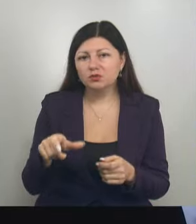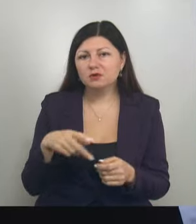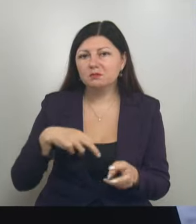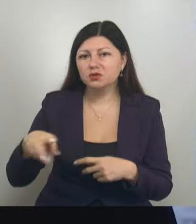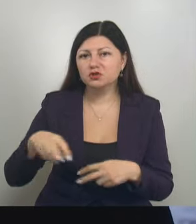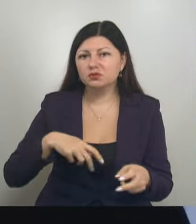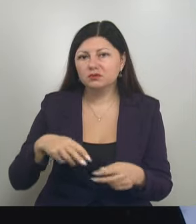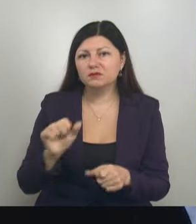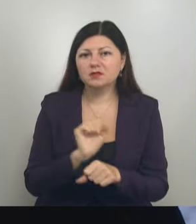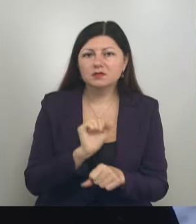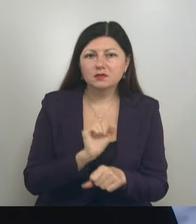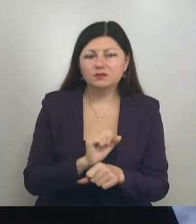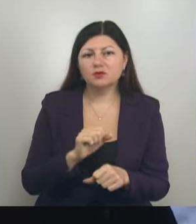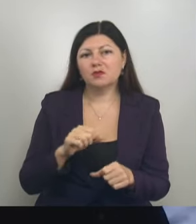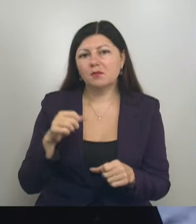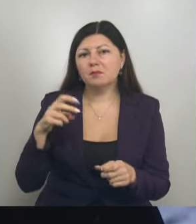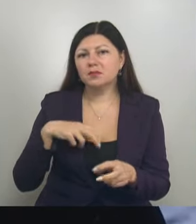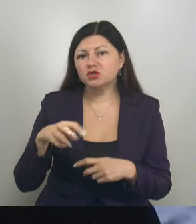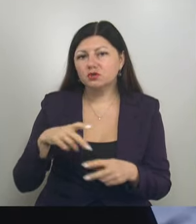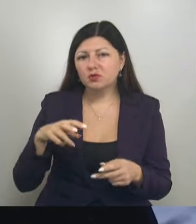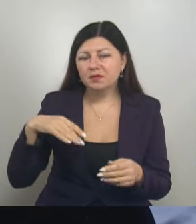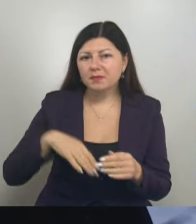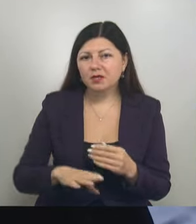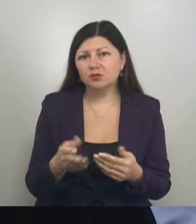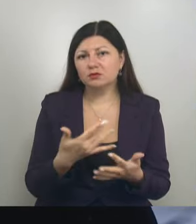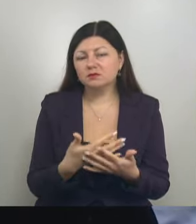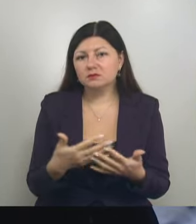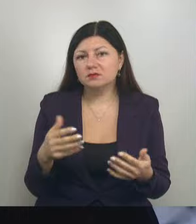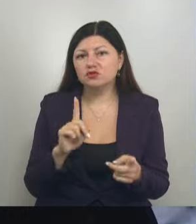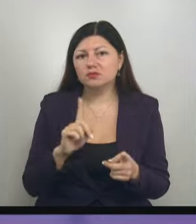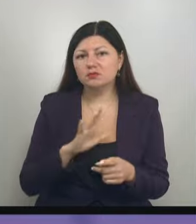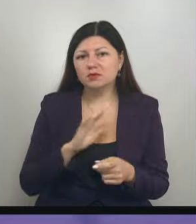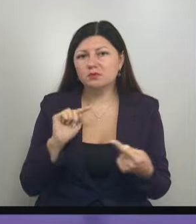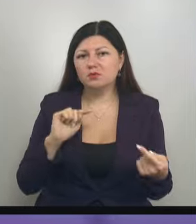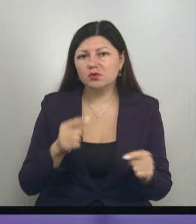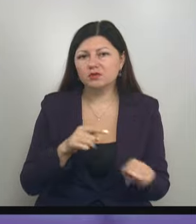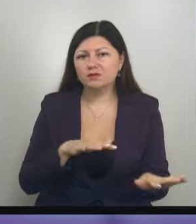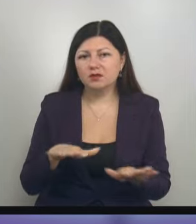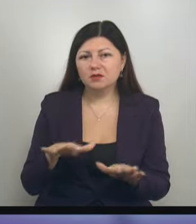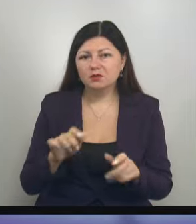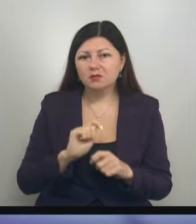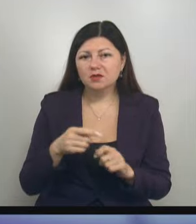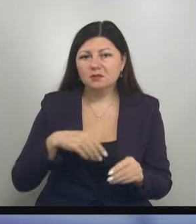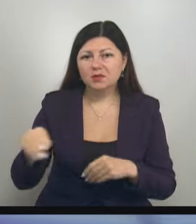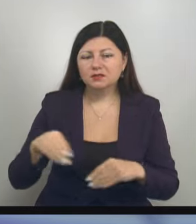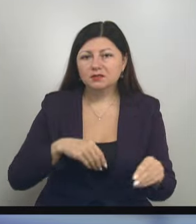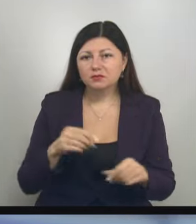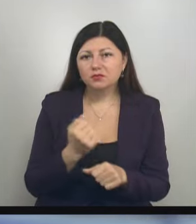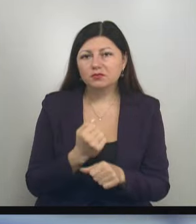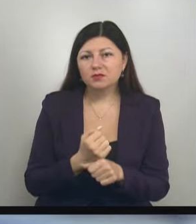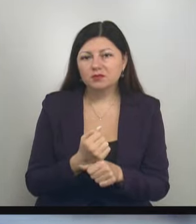связей, остановок, пешеходных переходов, улично-дорожной сети противогололедным материалом. Мы производим посыпку, в настоящее время